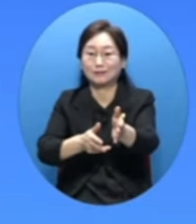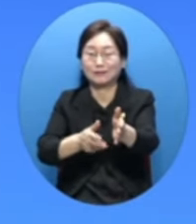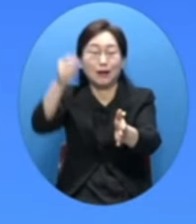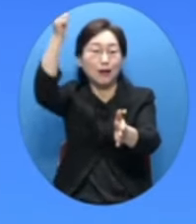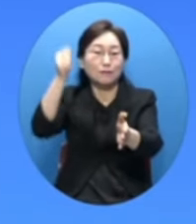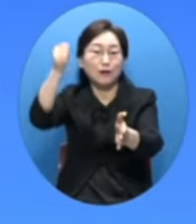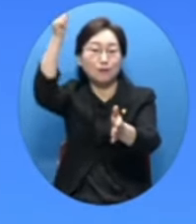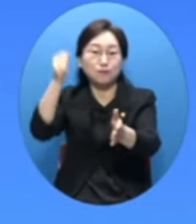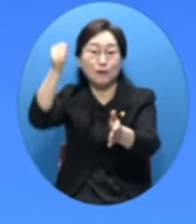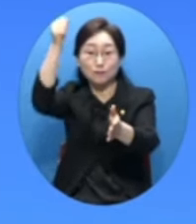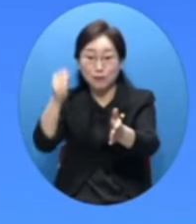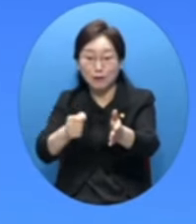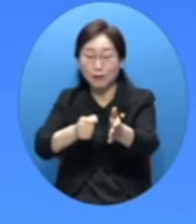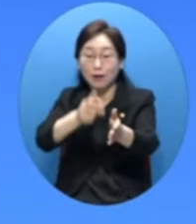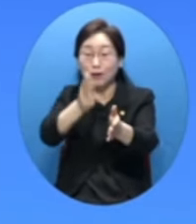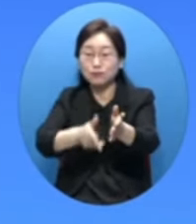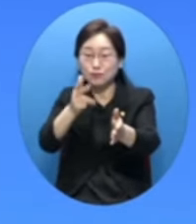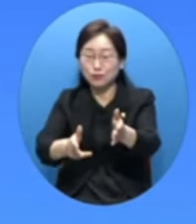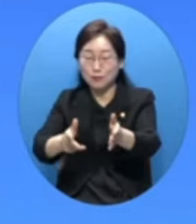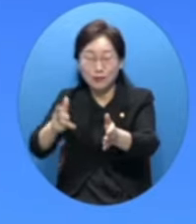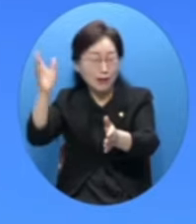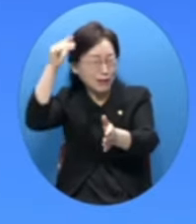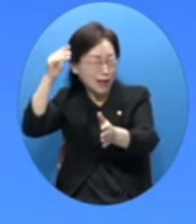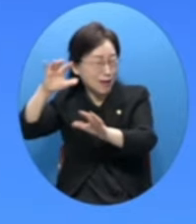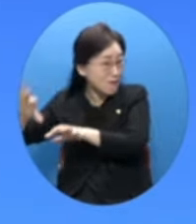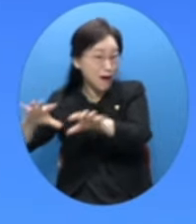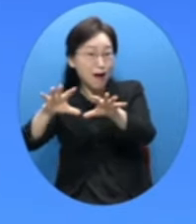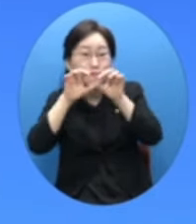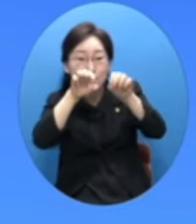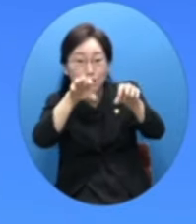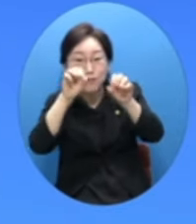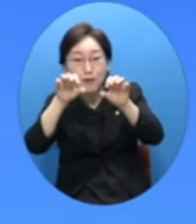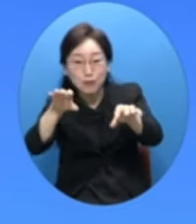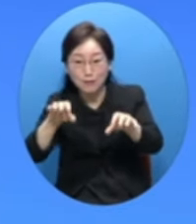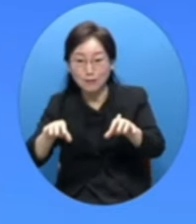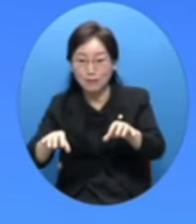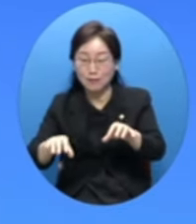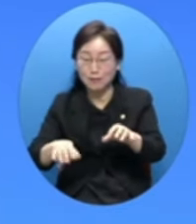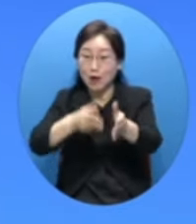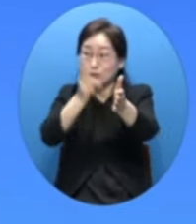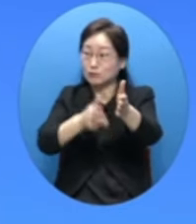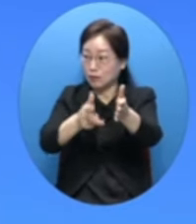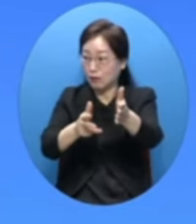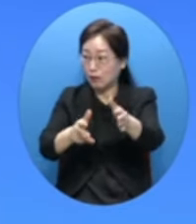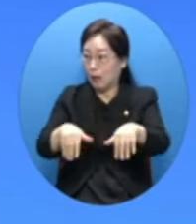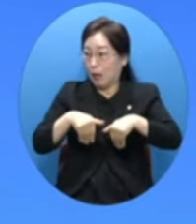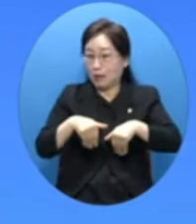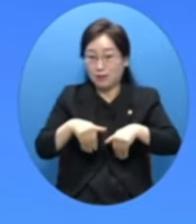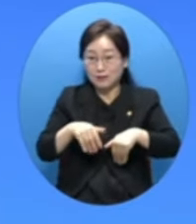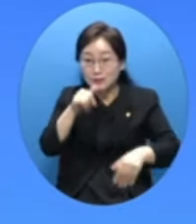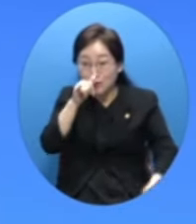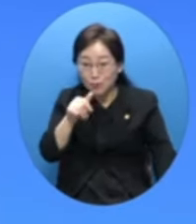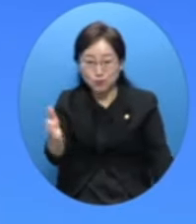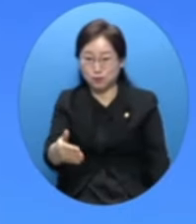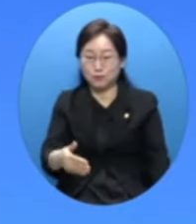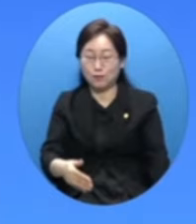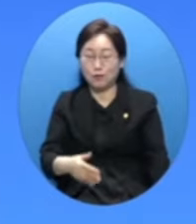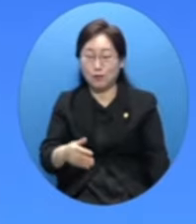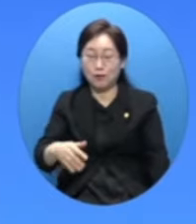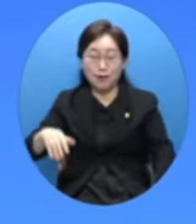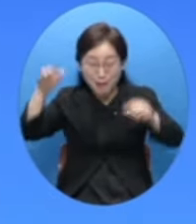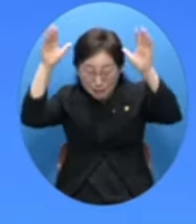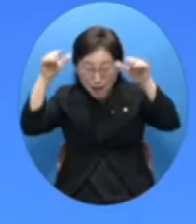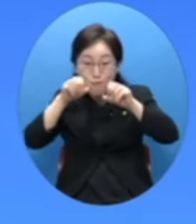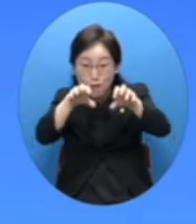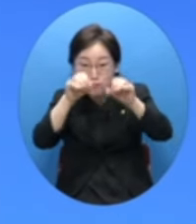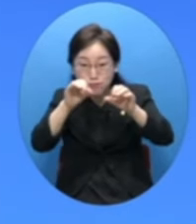경적을 울리며 뿍 하고 지나가면 온 동네 개들이 나와서 짖습니다. 개들이 나와 짖는다고 절대 기차가 서는 법이 없습니다. 개는 짖어도 기차는